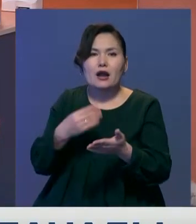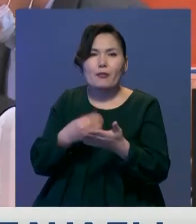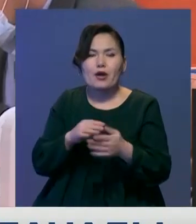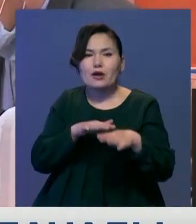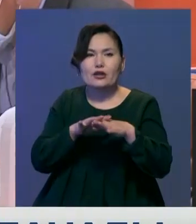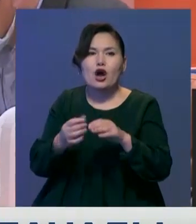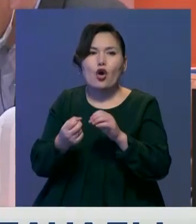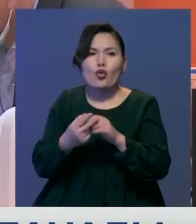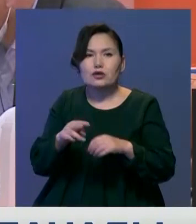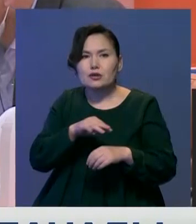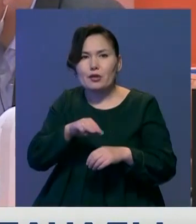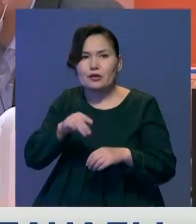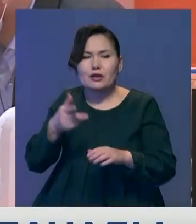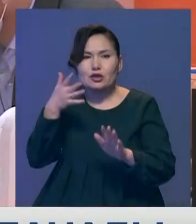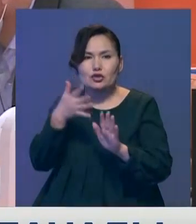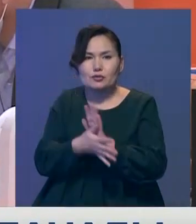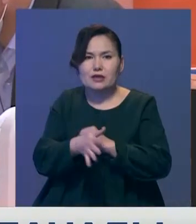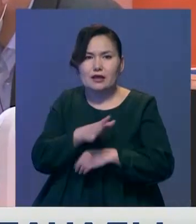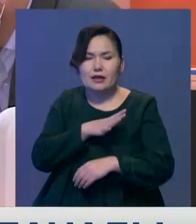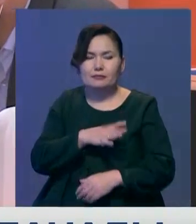бюджеттен 13 миллион теңге жұмсалған.